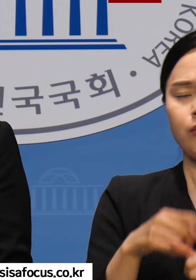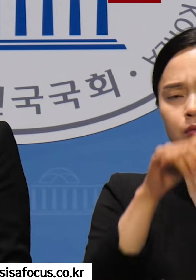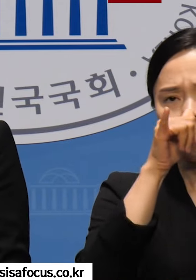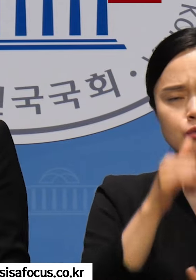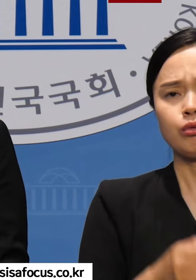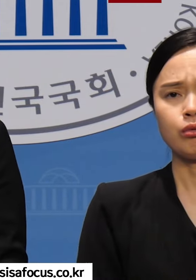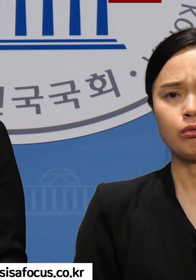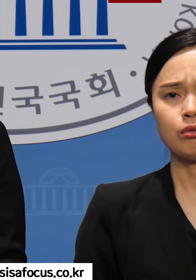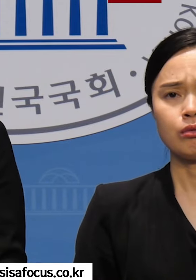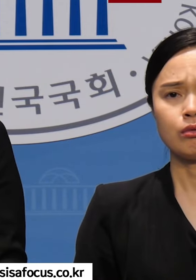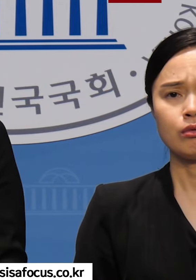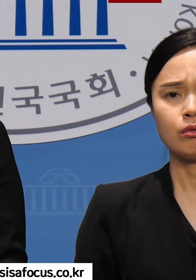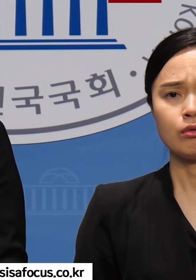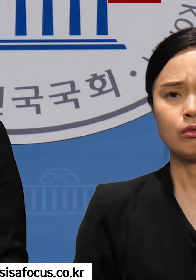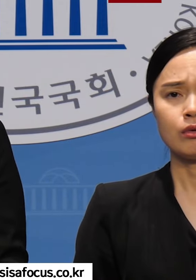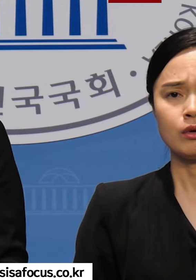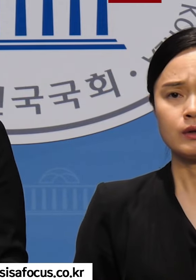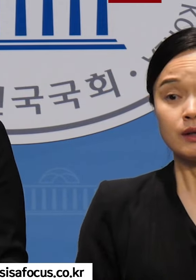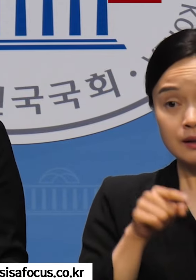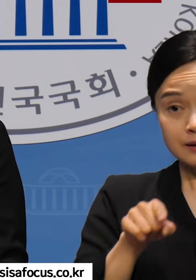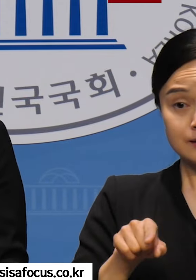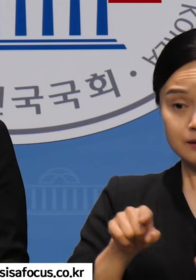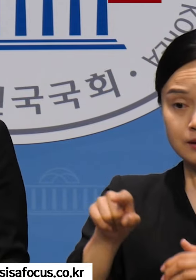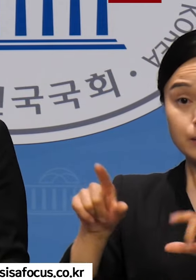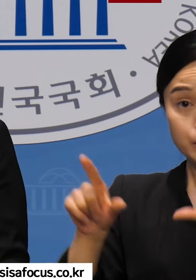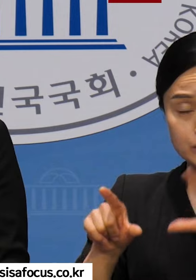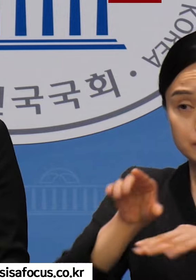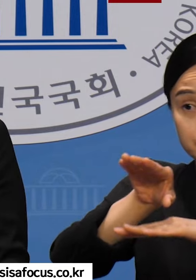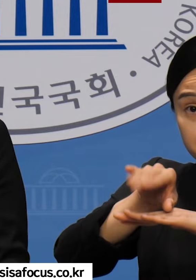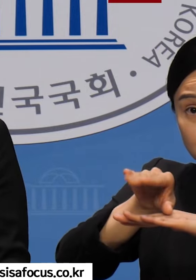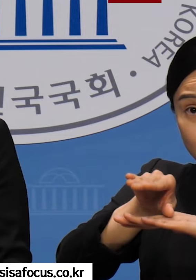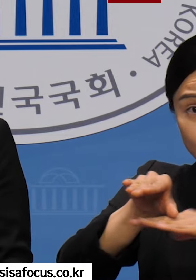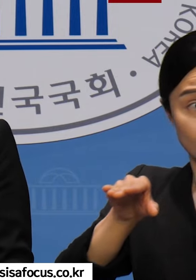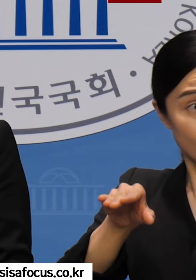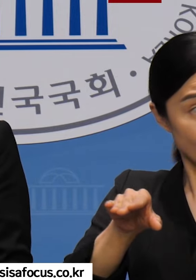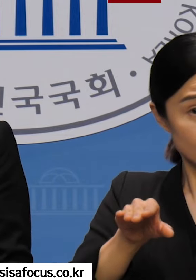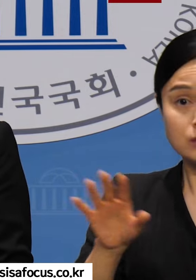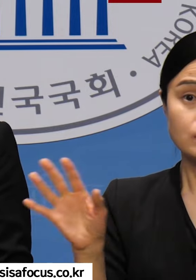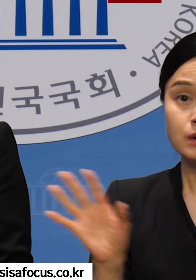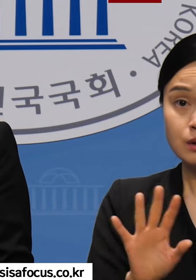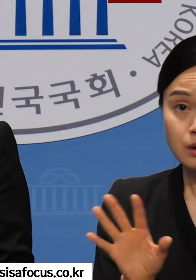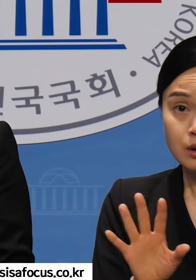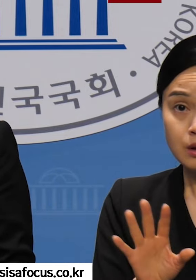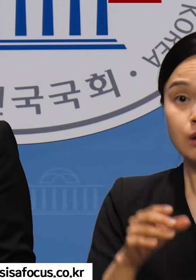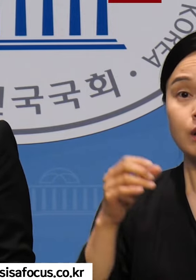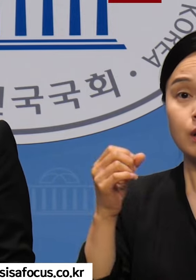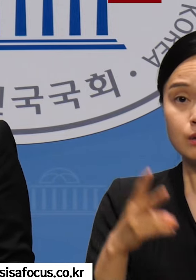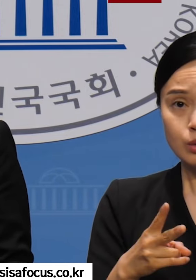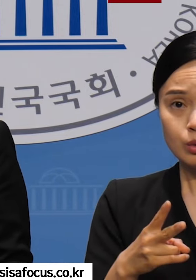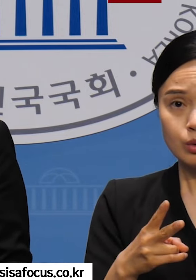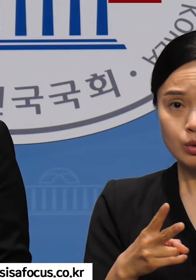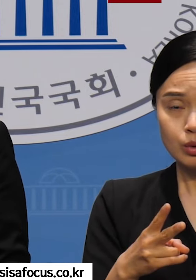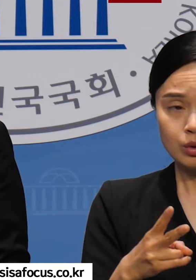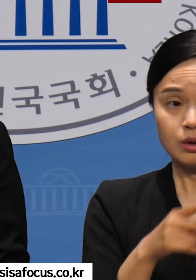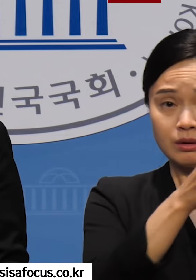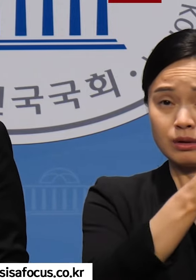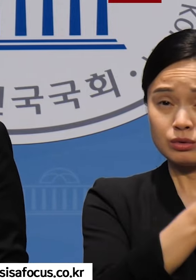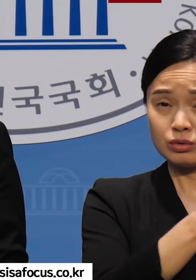시가 행진을 직접 중계하지 않았을 뿐만 아니라 뉴스데스크에서는 전두환 이후 첫 2년 연속